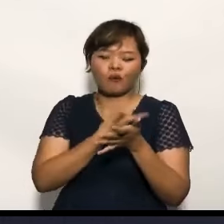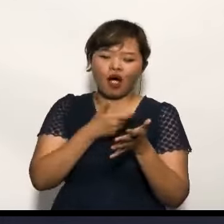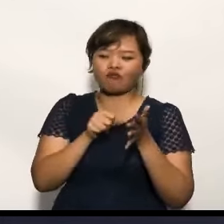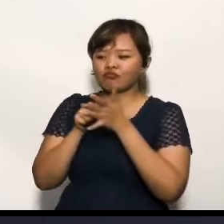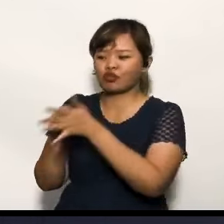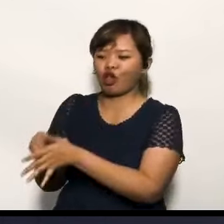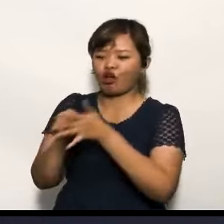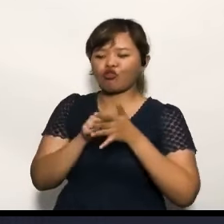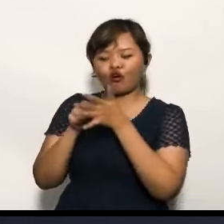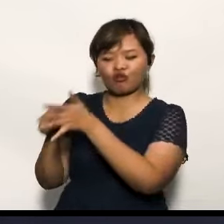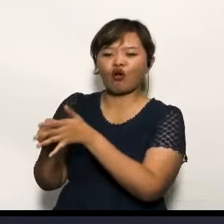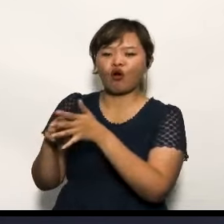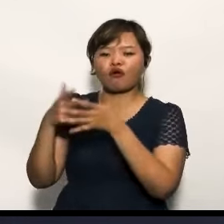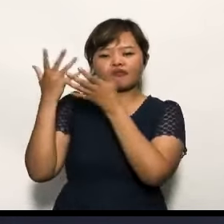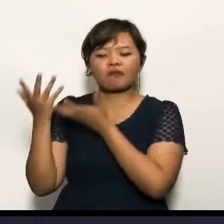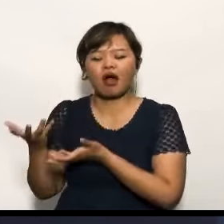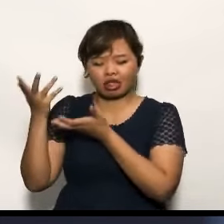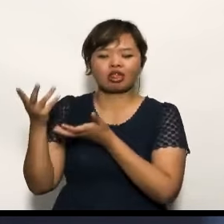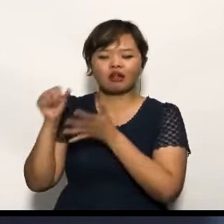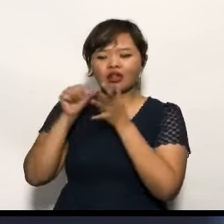bertolong-tolonglah akan beban satu sama lain.